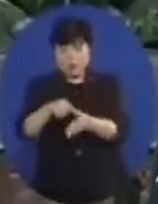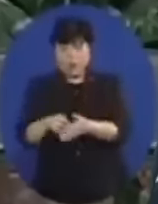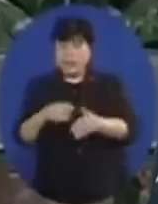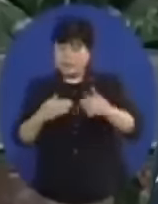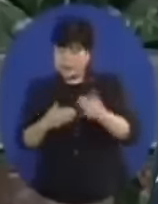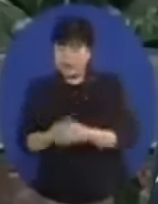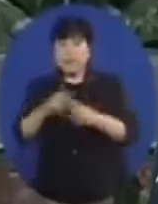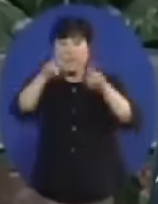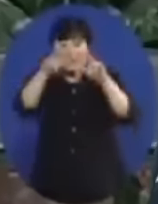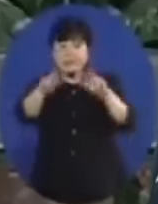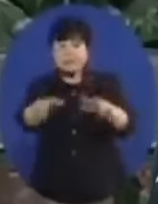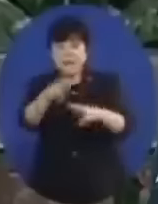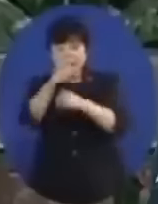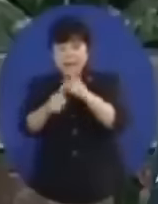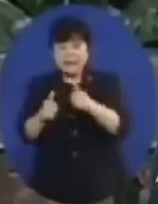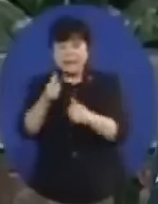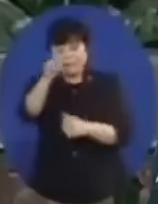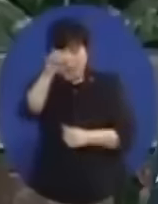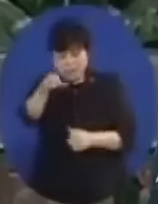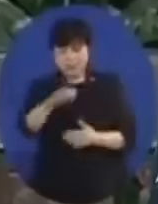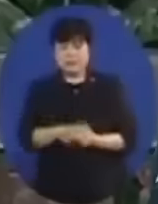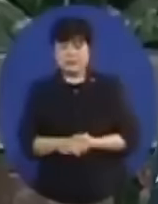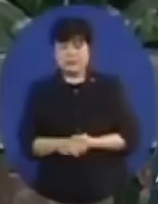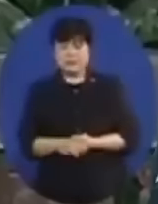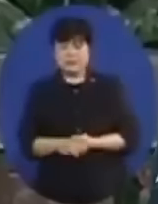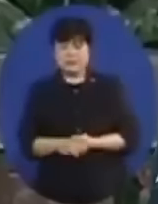때문에 이제는 하나님 앞에서